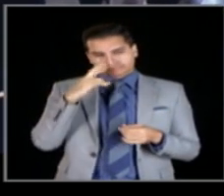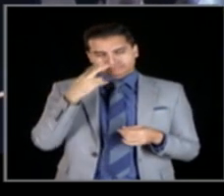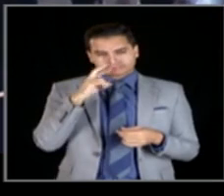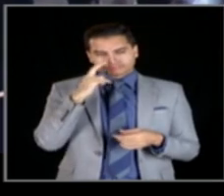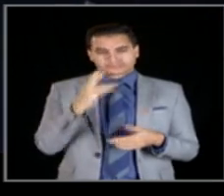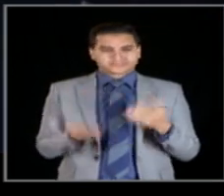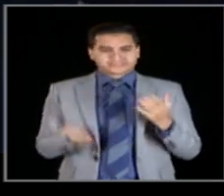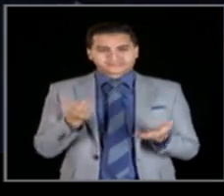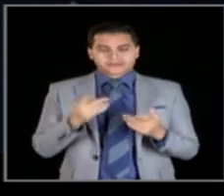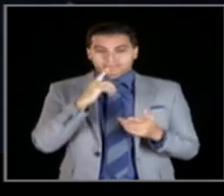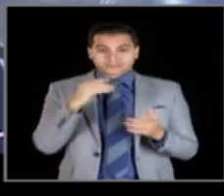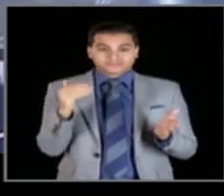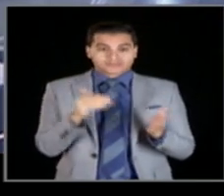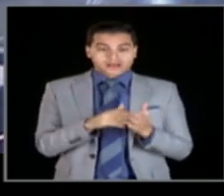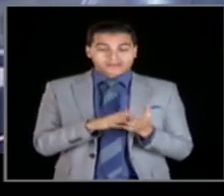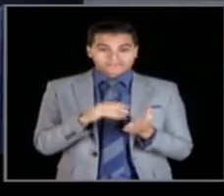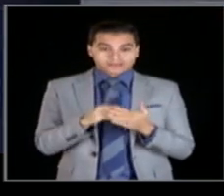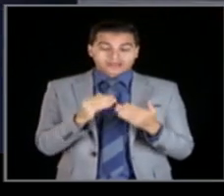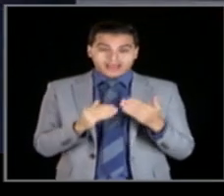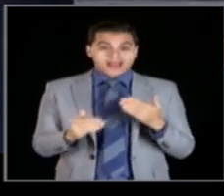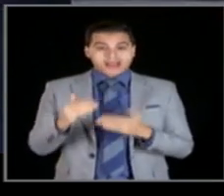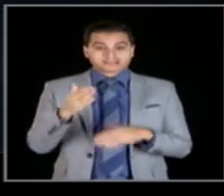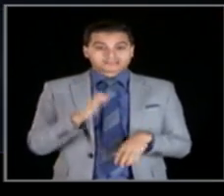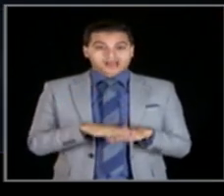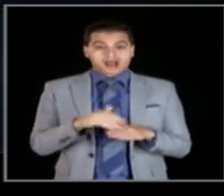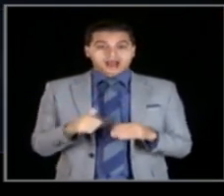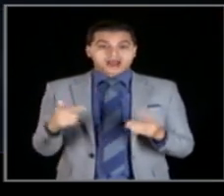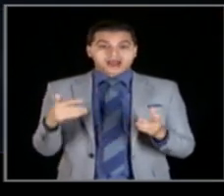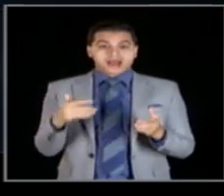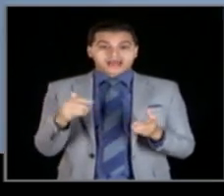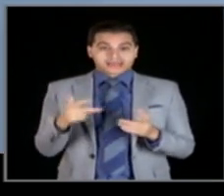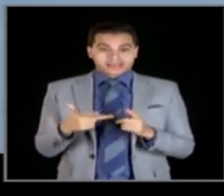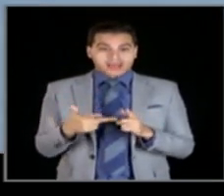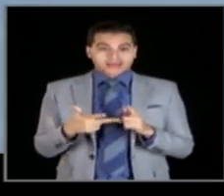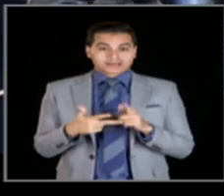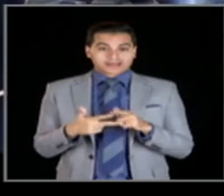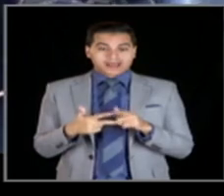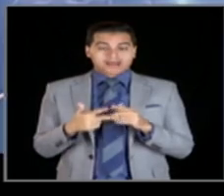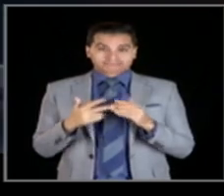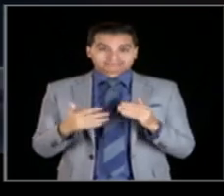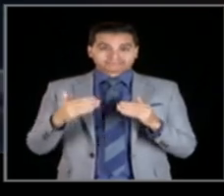بتتجاوبش، ولكن ابتدى المستوى يتحسن بداية من الفقرة الثانية.